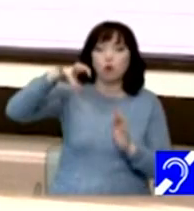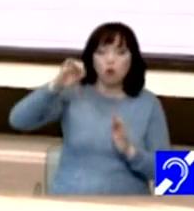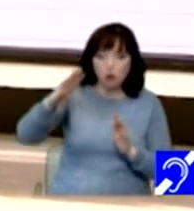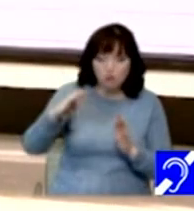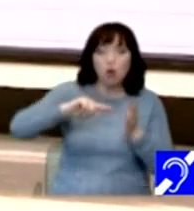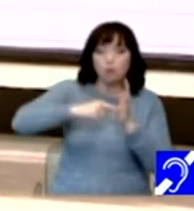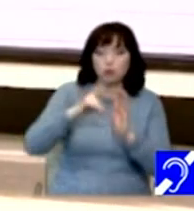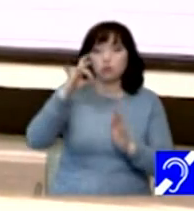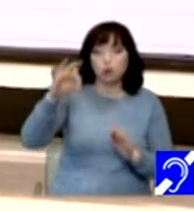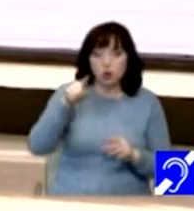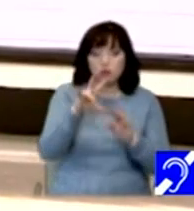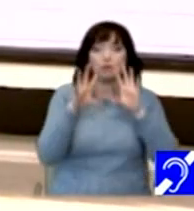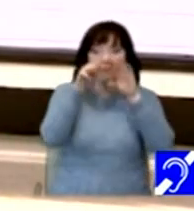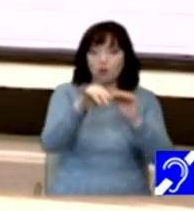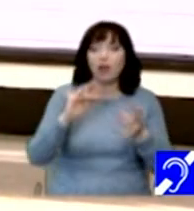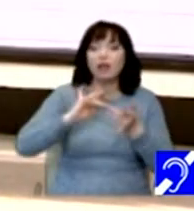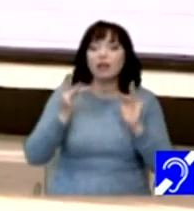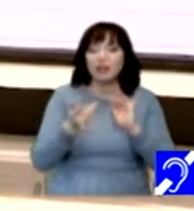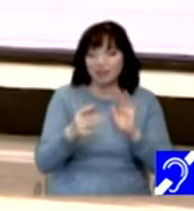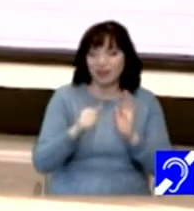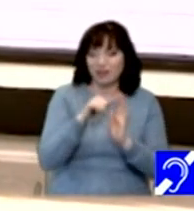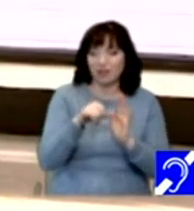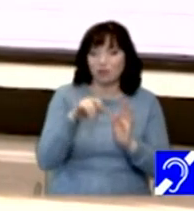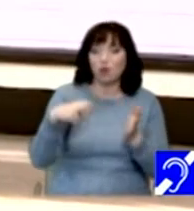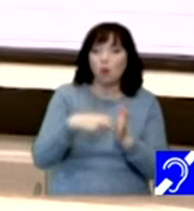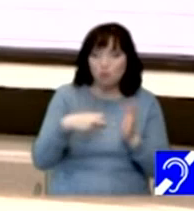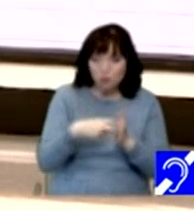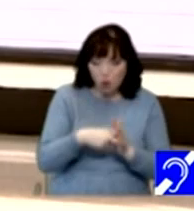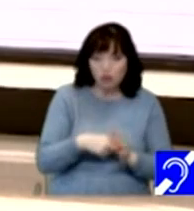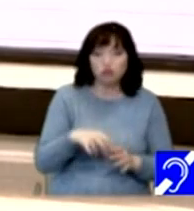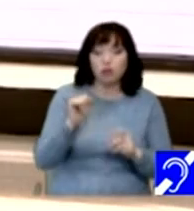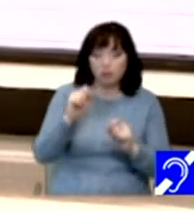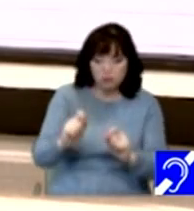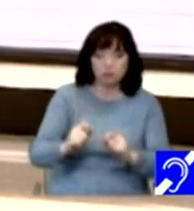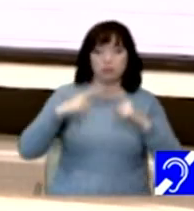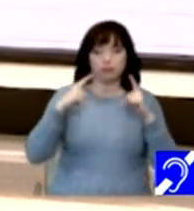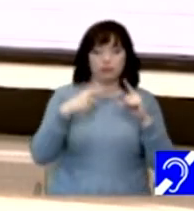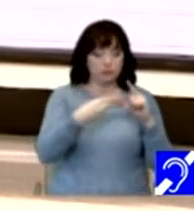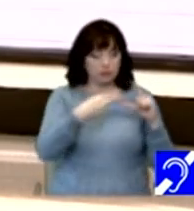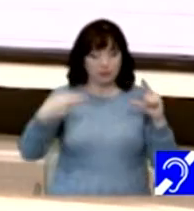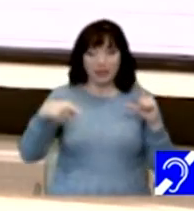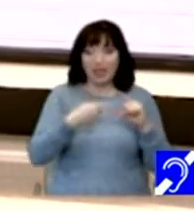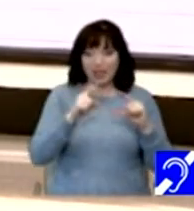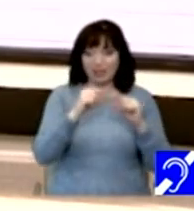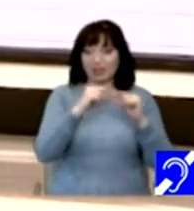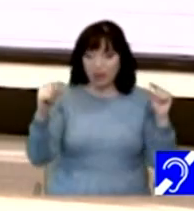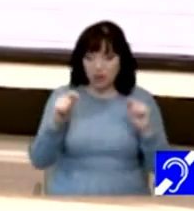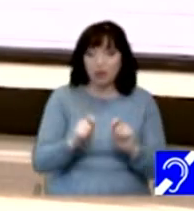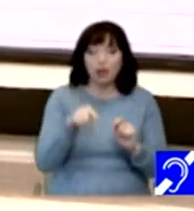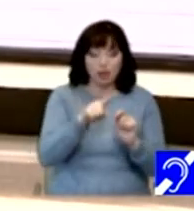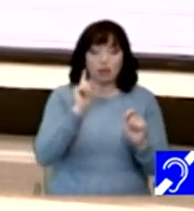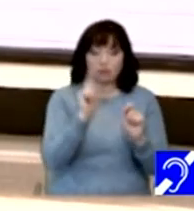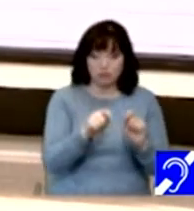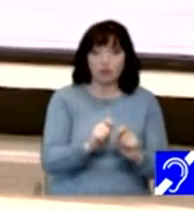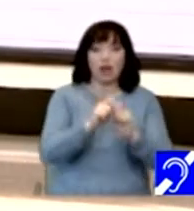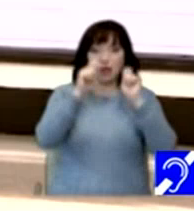veți introduce adresa de e-mail, așa că veți primi imediat un mesaj prin e-mail cu un link pe care, accesându-l, va deschide o pagină,